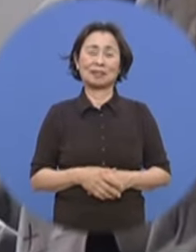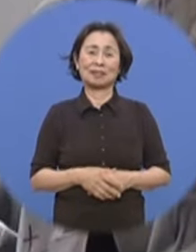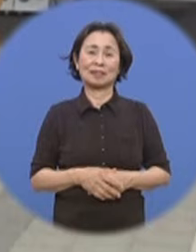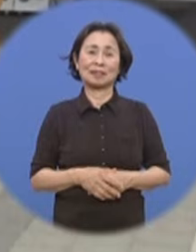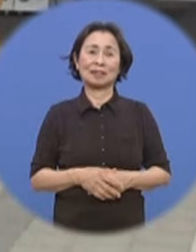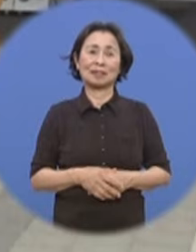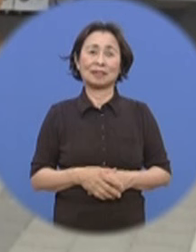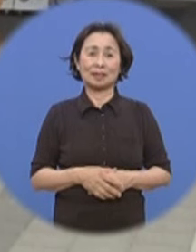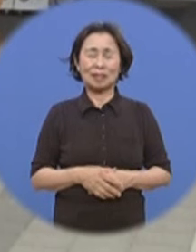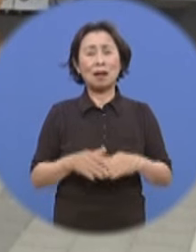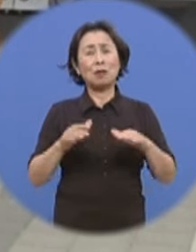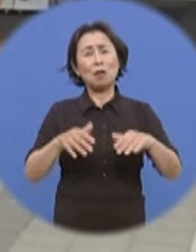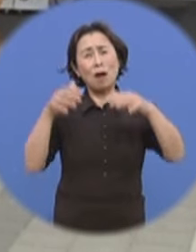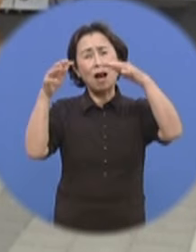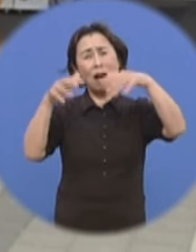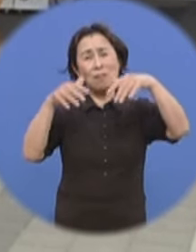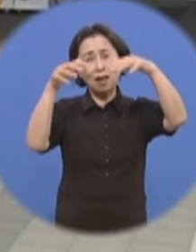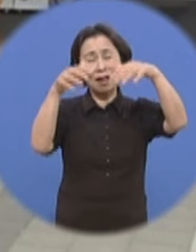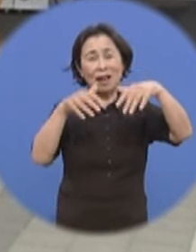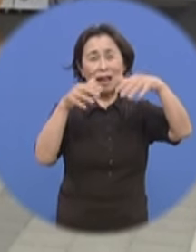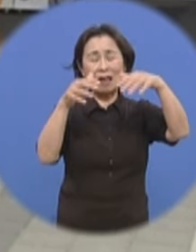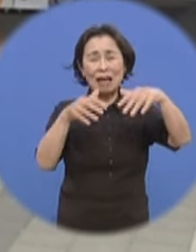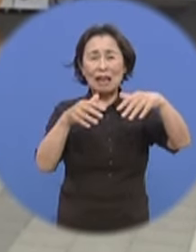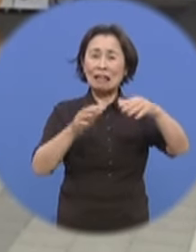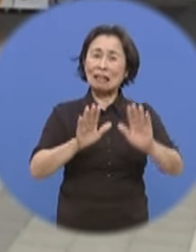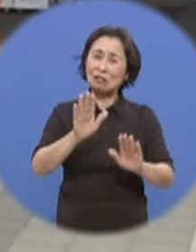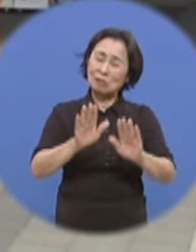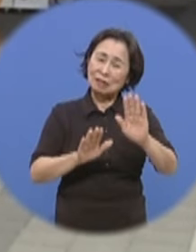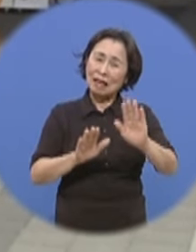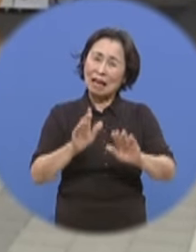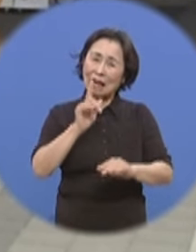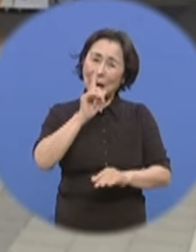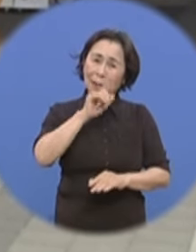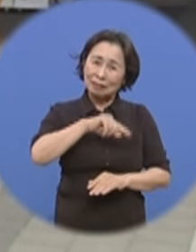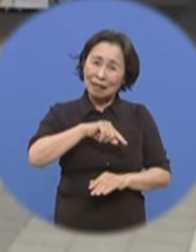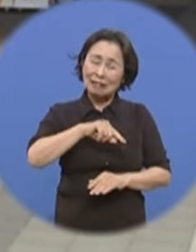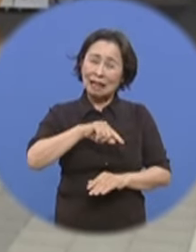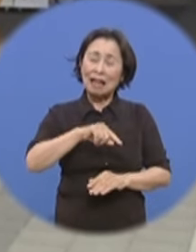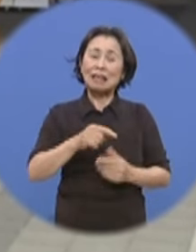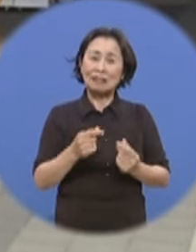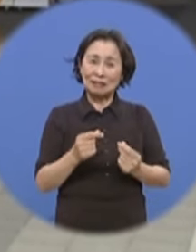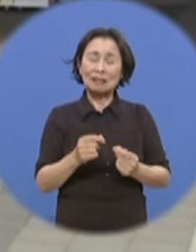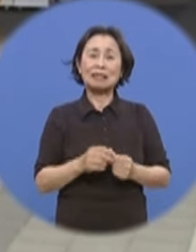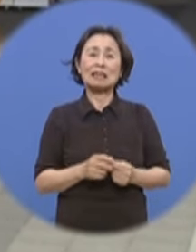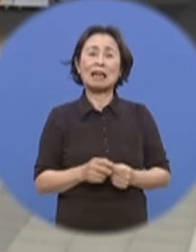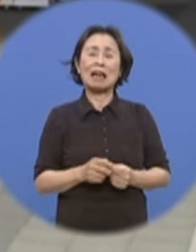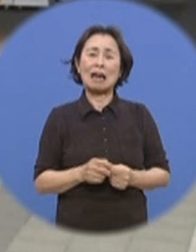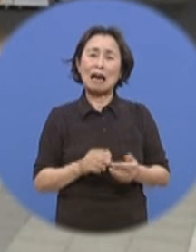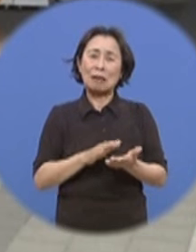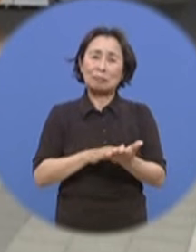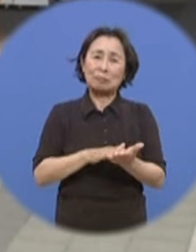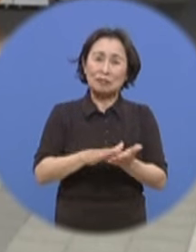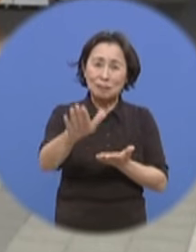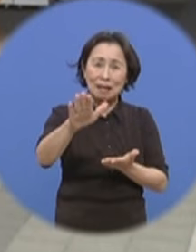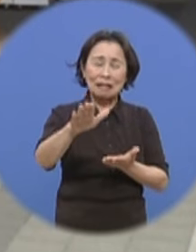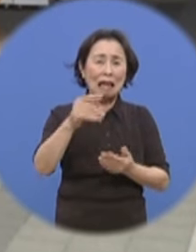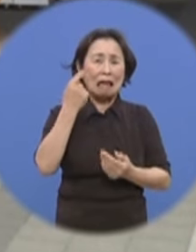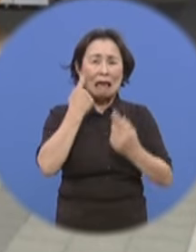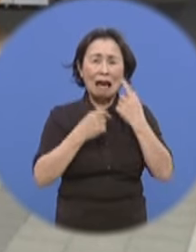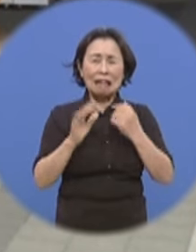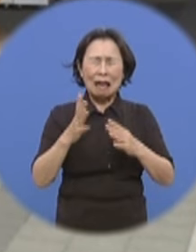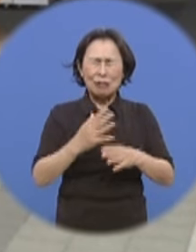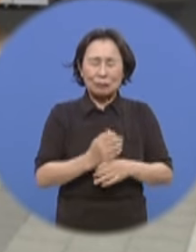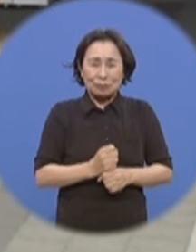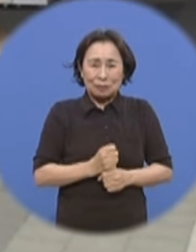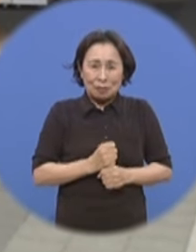た今日ちょっと雨が降ってコンディションが悪かったんでちょっとまあ全て怪我をしない